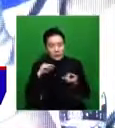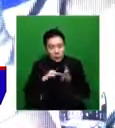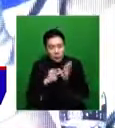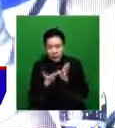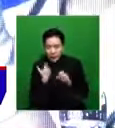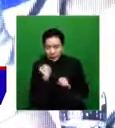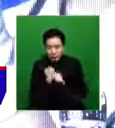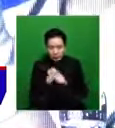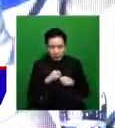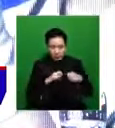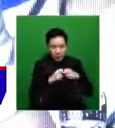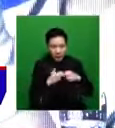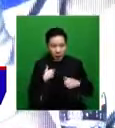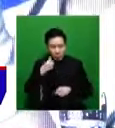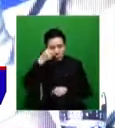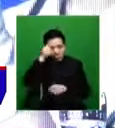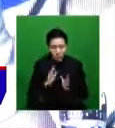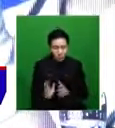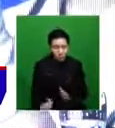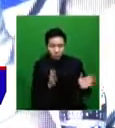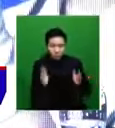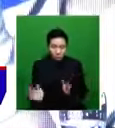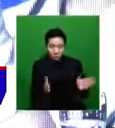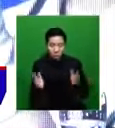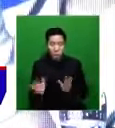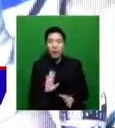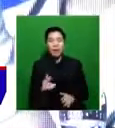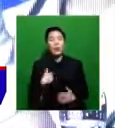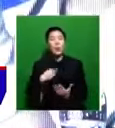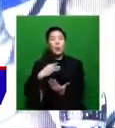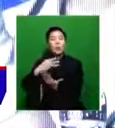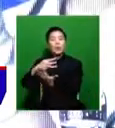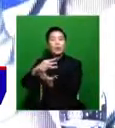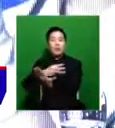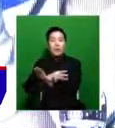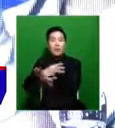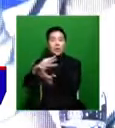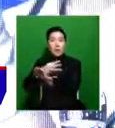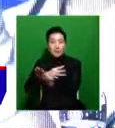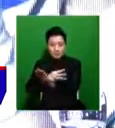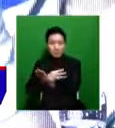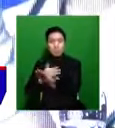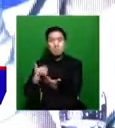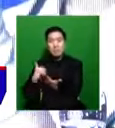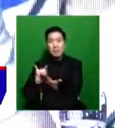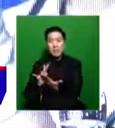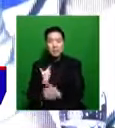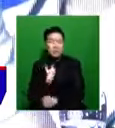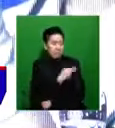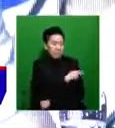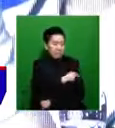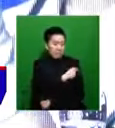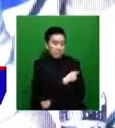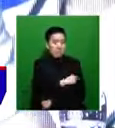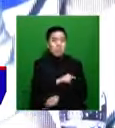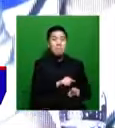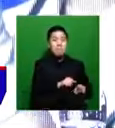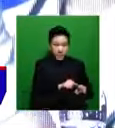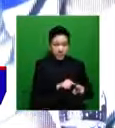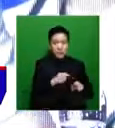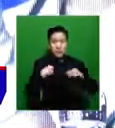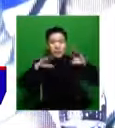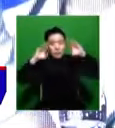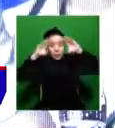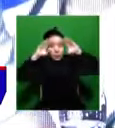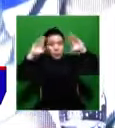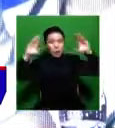รับมือสถานการณ์เป็นวันๆนะครับเรามีหลักวิชาการมีหลักการแพทย์นะครับมีประสบการณ์แล้วก็มีผู้